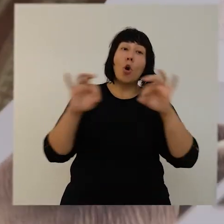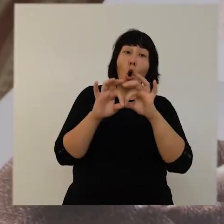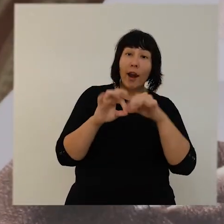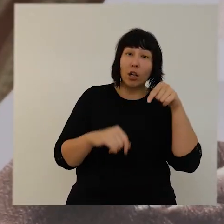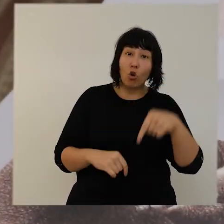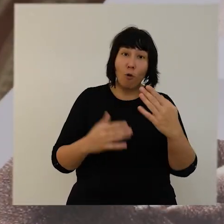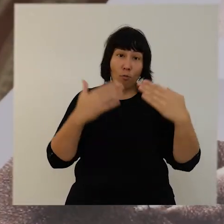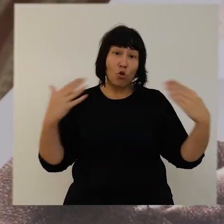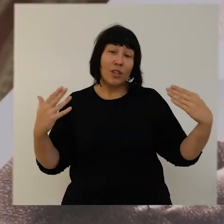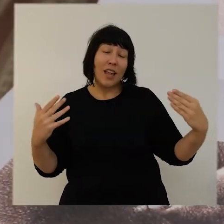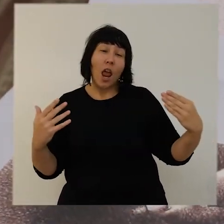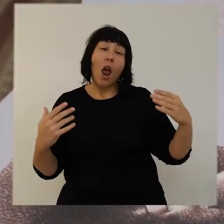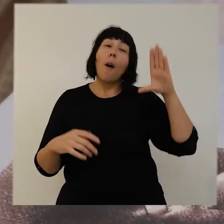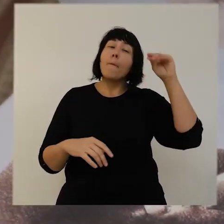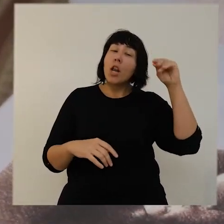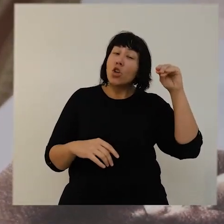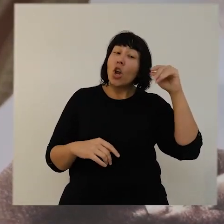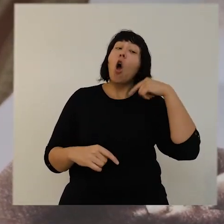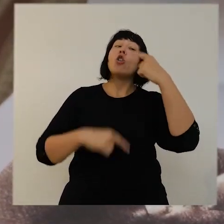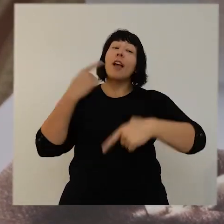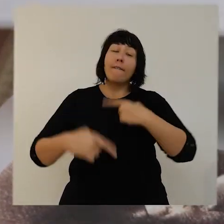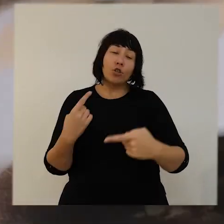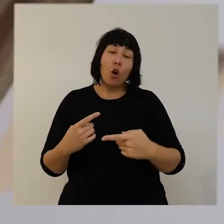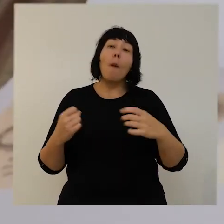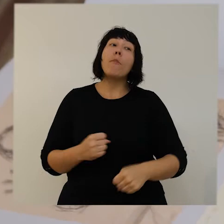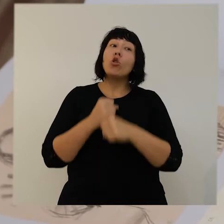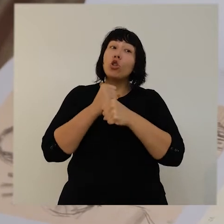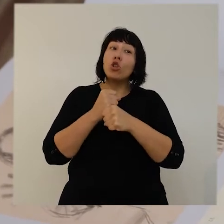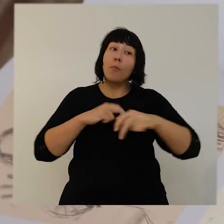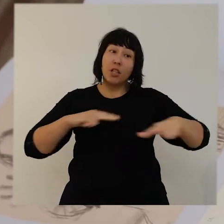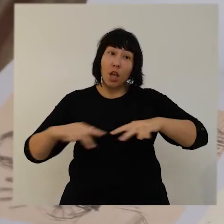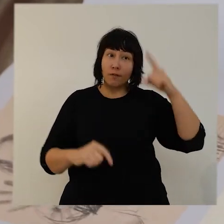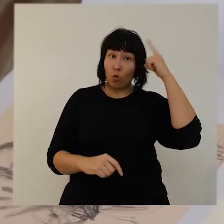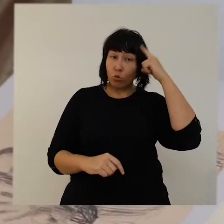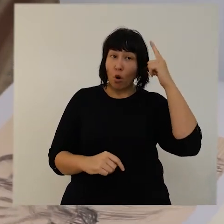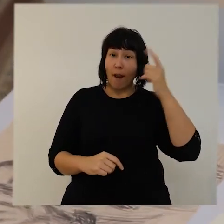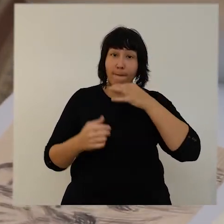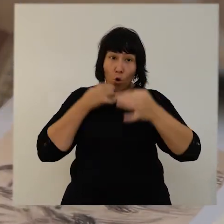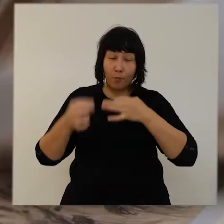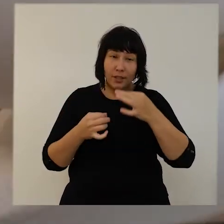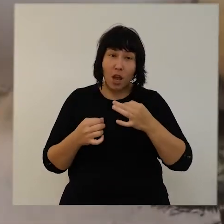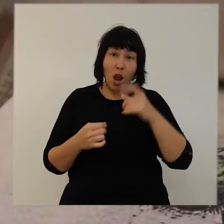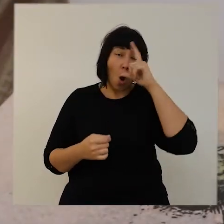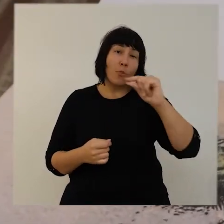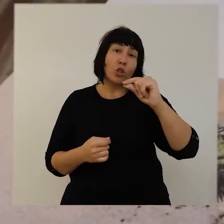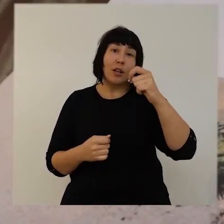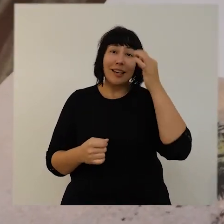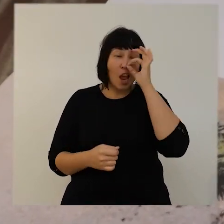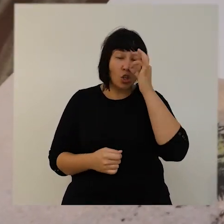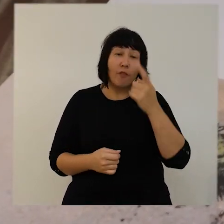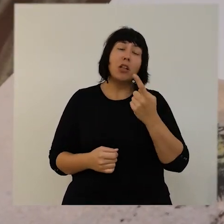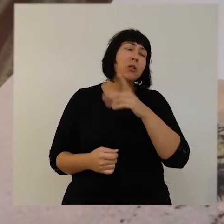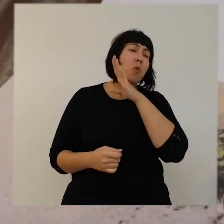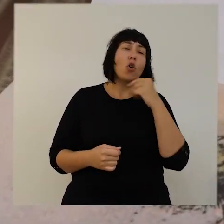muzeja Knjaževac Dragoslav Živković priča o zavičaju, podržanog od strane Ministarstva kulture i informisanja,